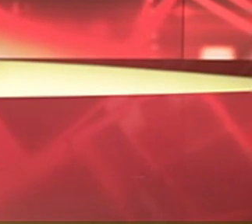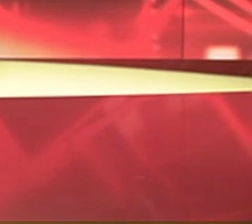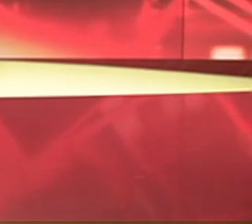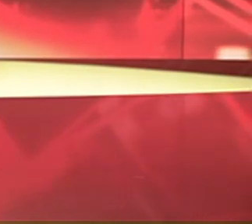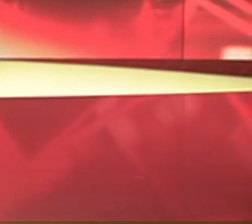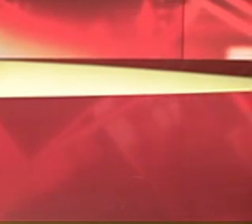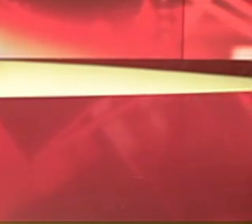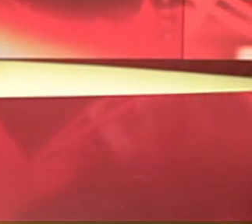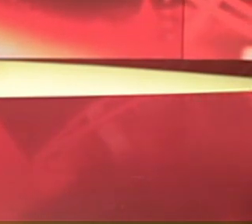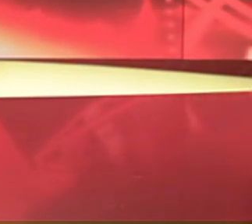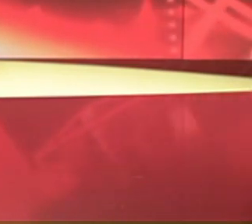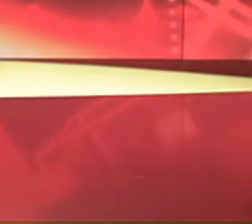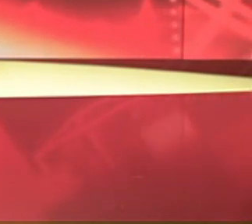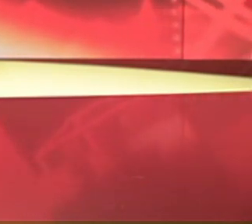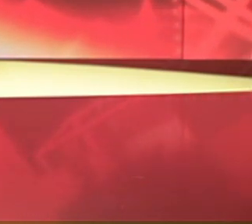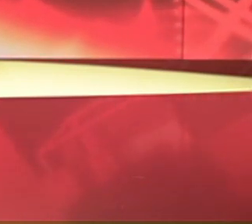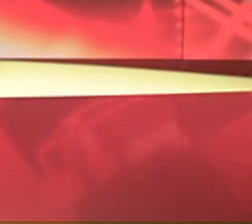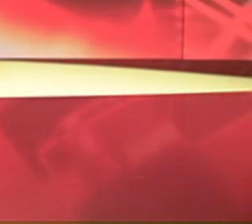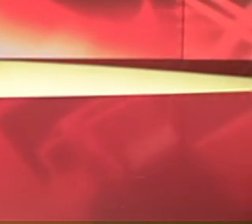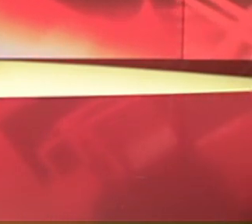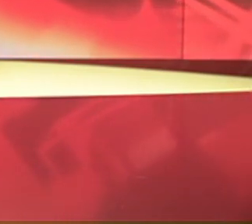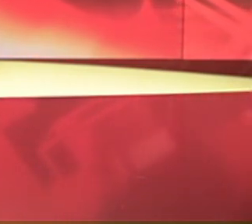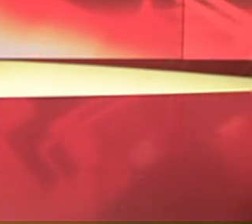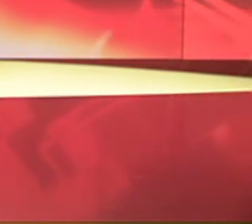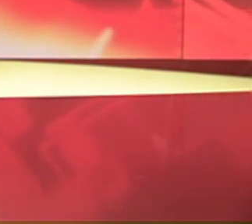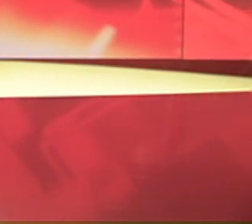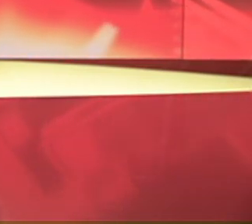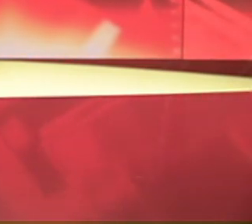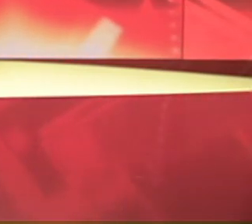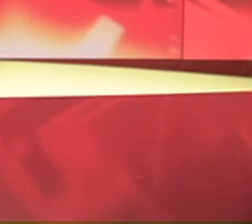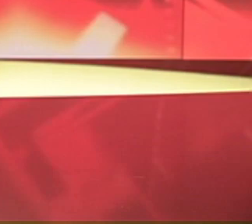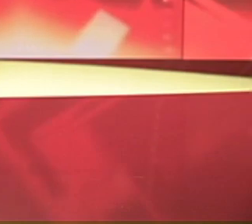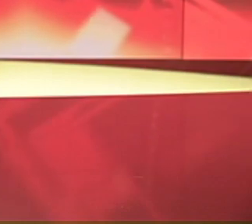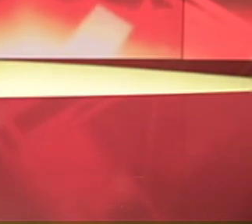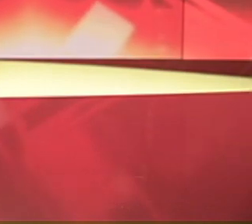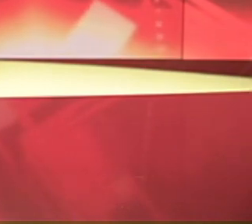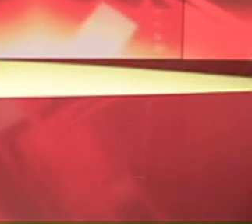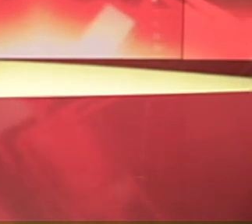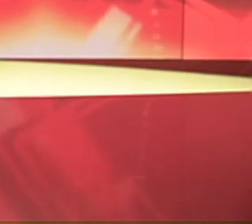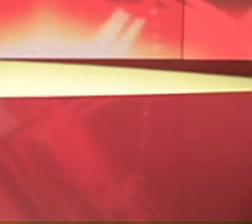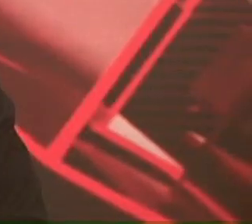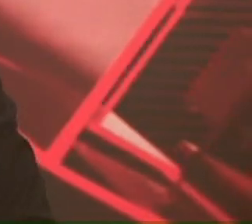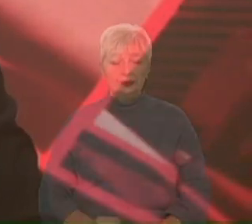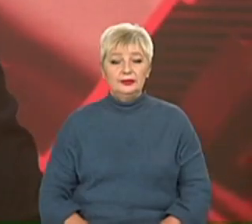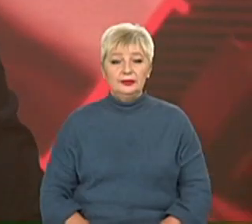понеділок, 11 листопада. В ефірі «Деталі» у студії Євген Коптів. Мовою жестів випуск перекладає Ганна